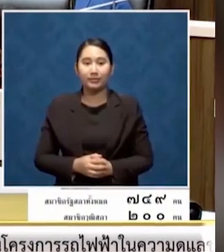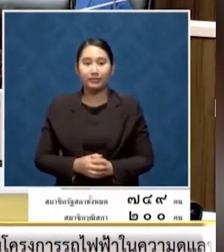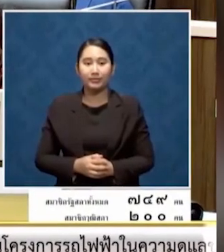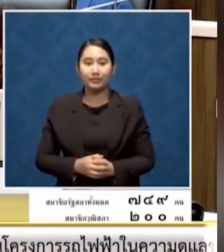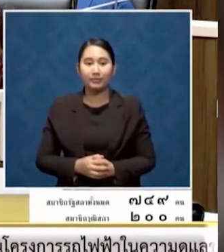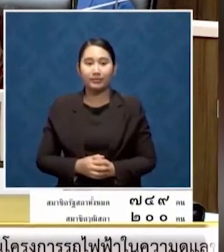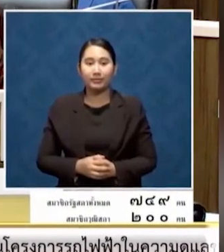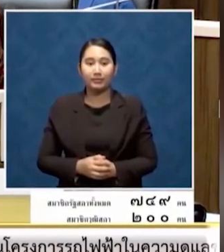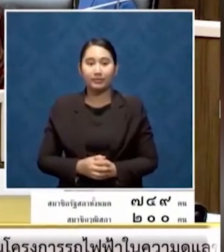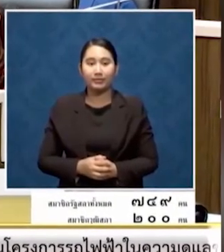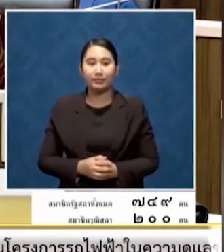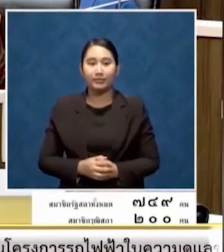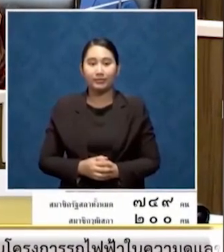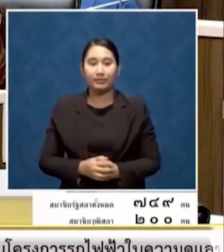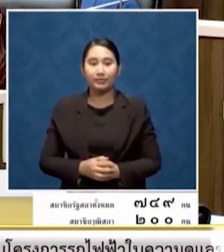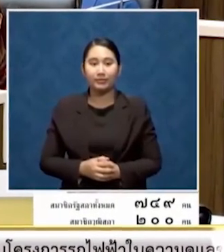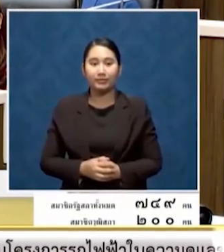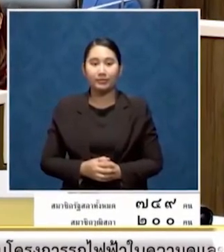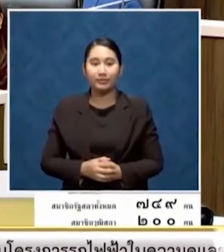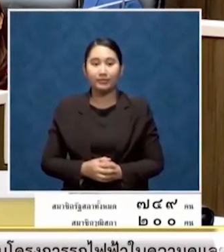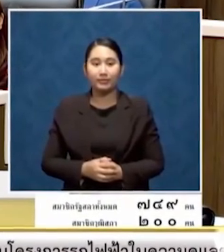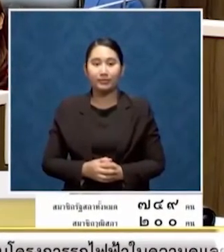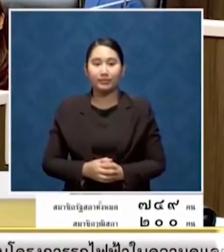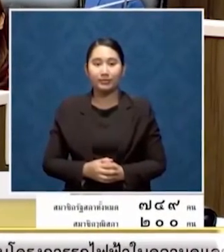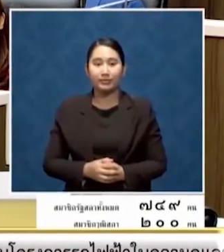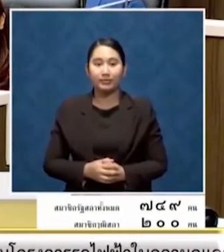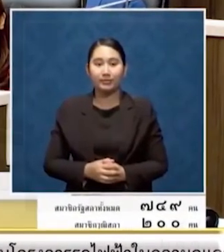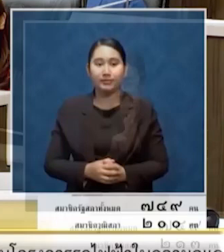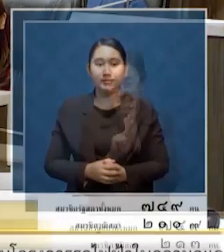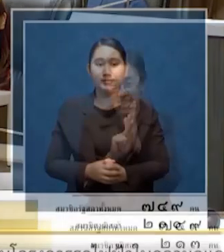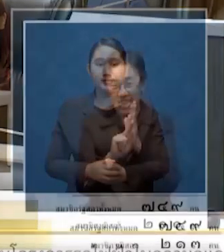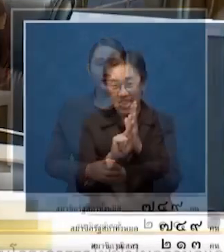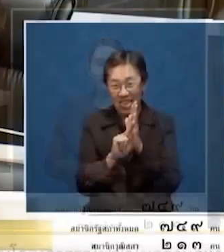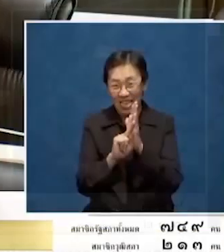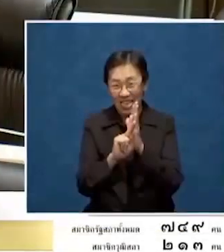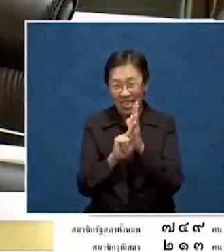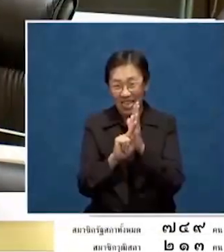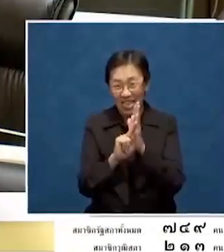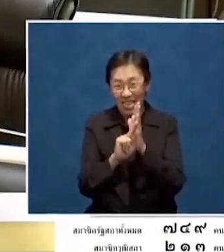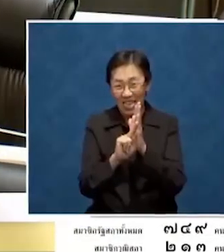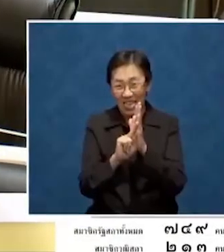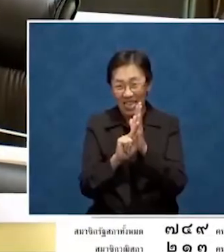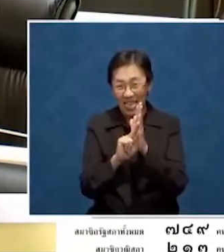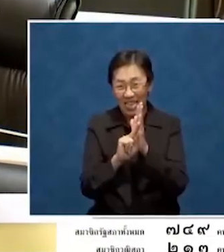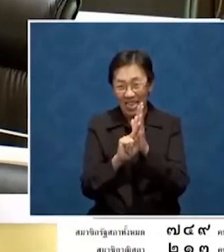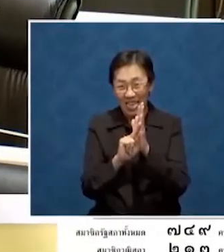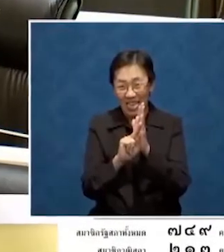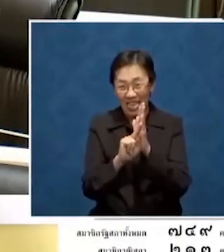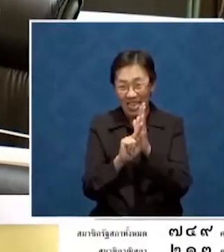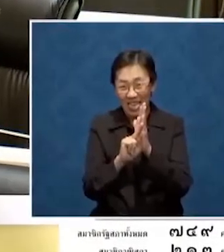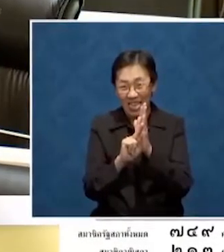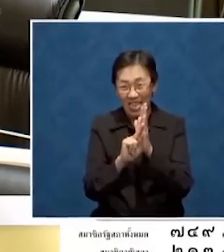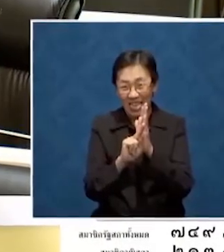งชื่อร่วมประชุมเพียง216คนจากจำนวนที่มีทั้งหมด249คนส่วนส.ส.มี